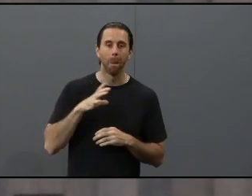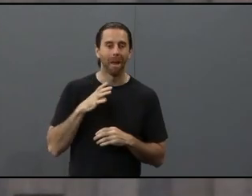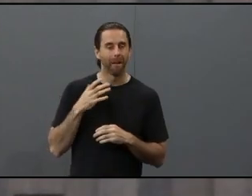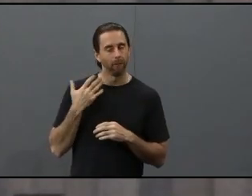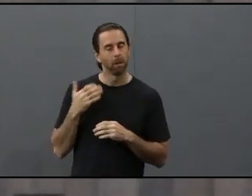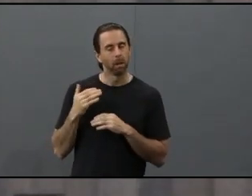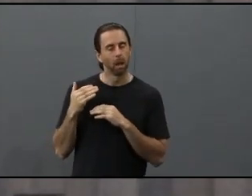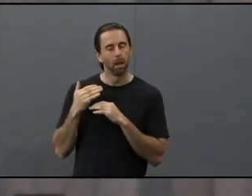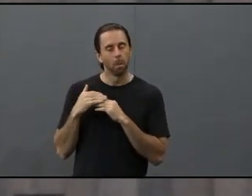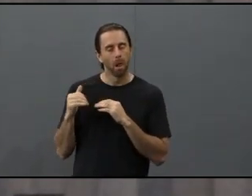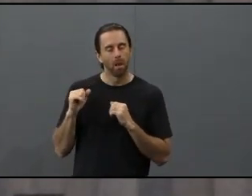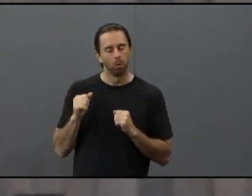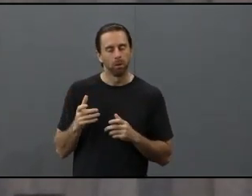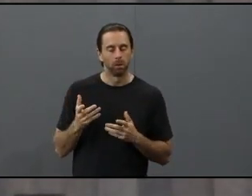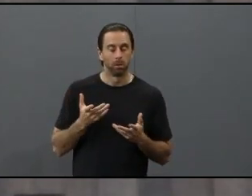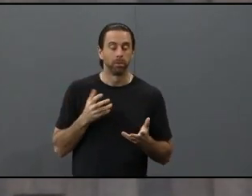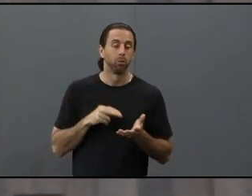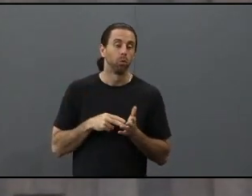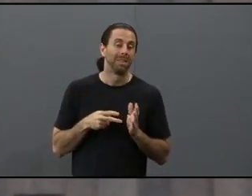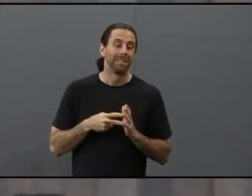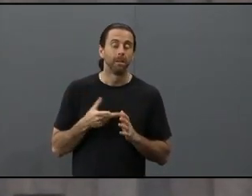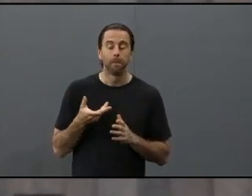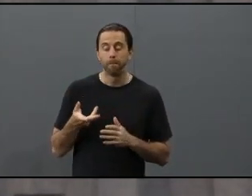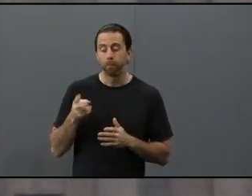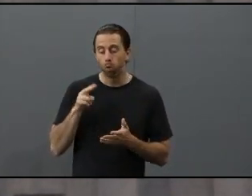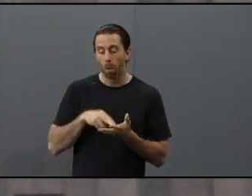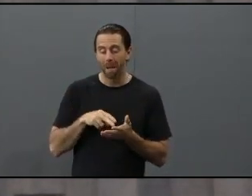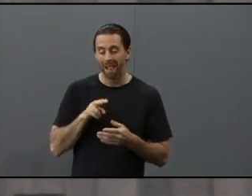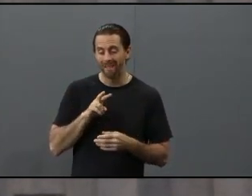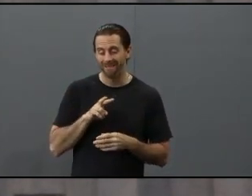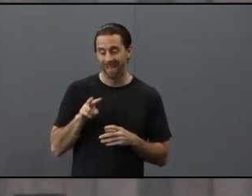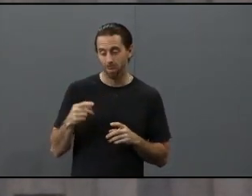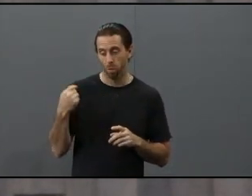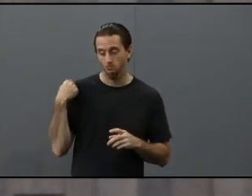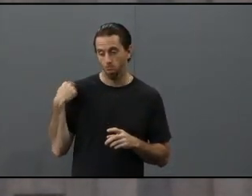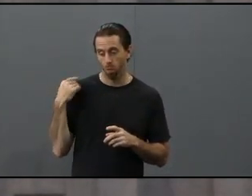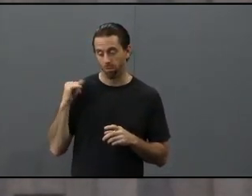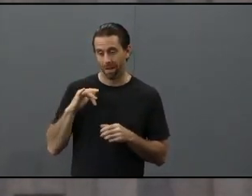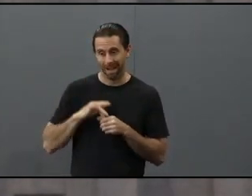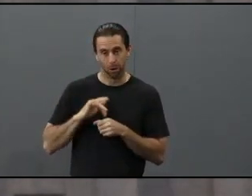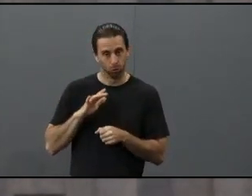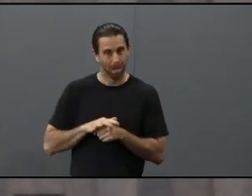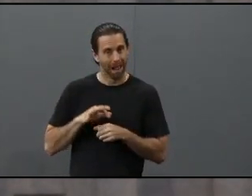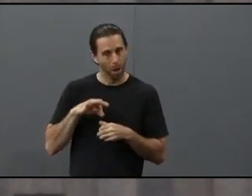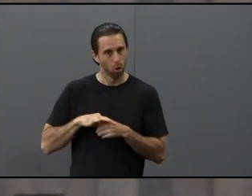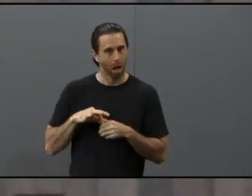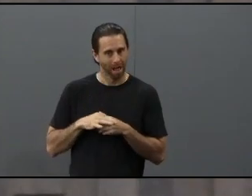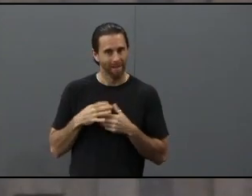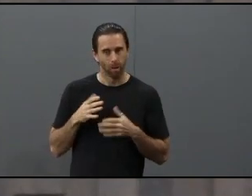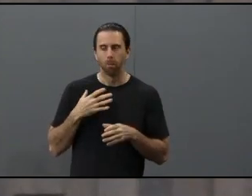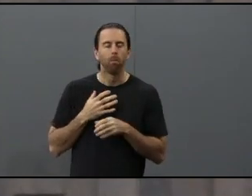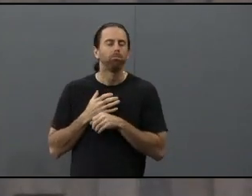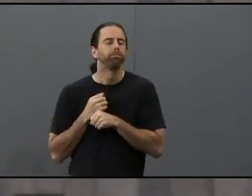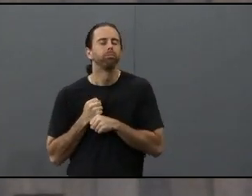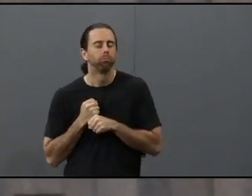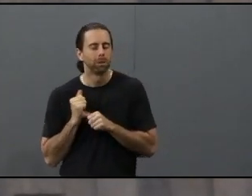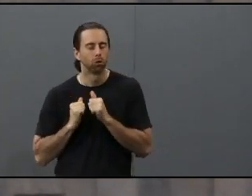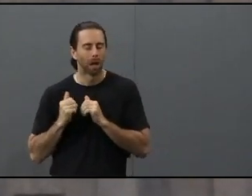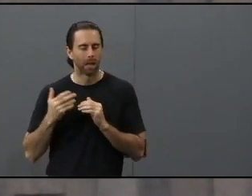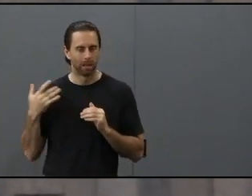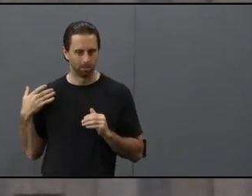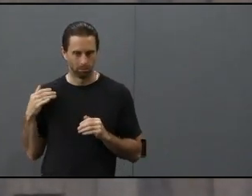appel ceci dit en 2022 ça ça avait été un engagement électoral je vais faire juste un petit historique là